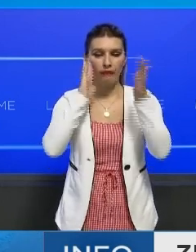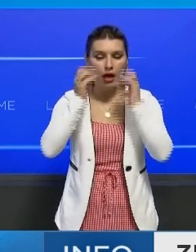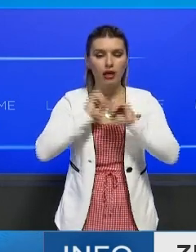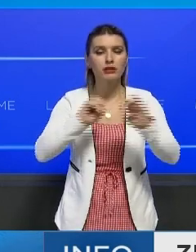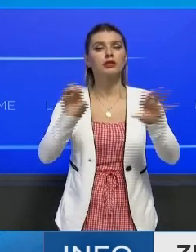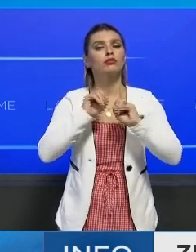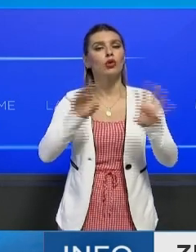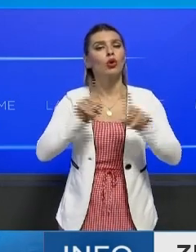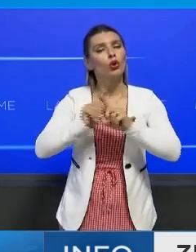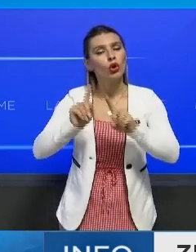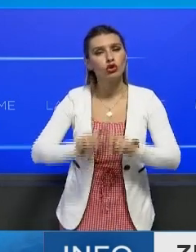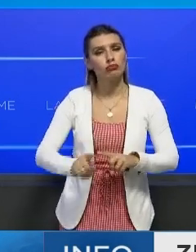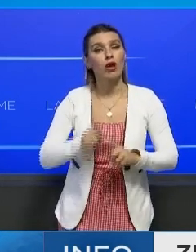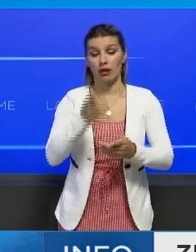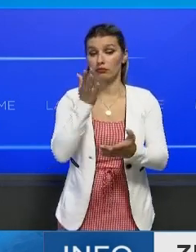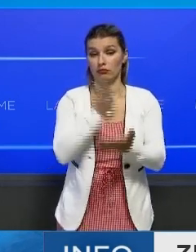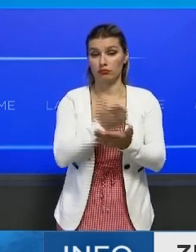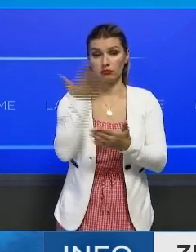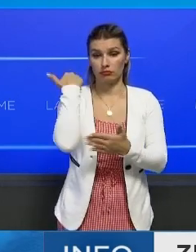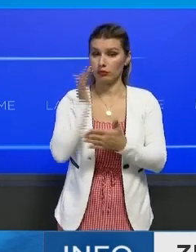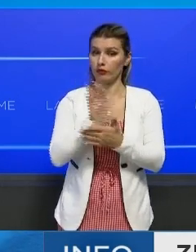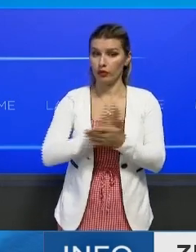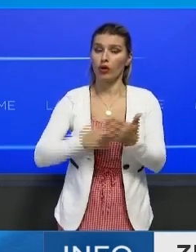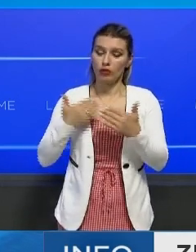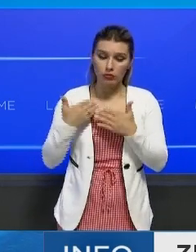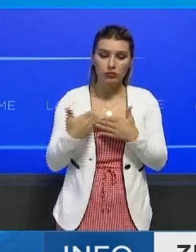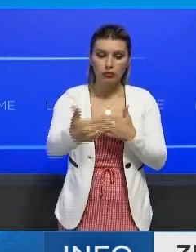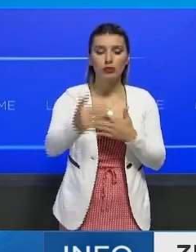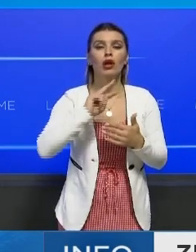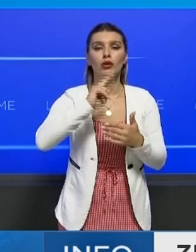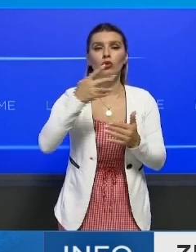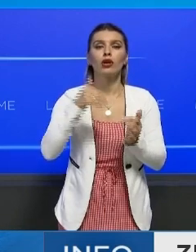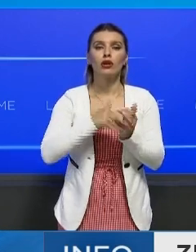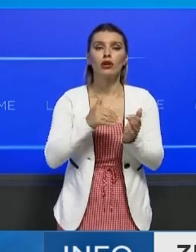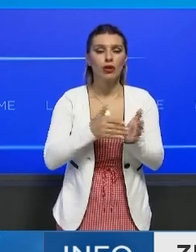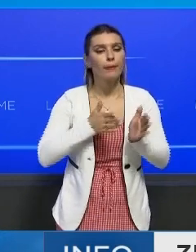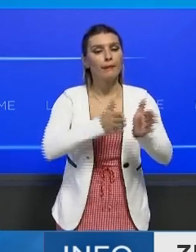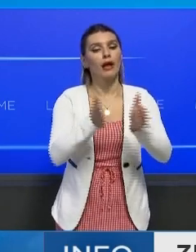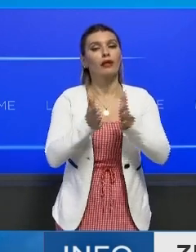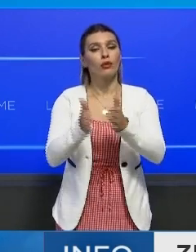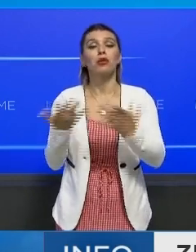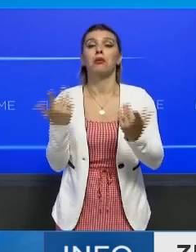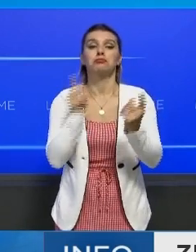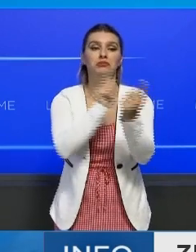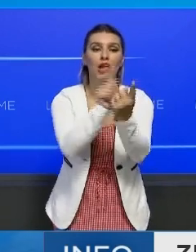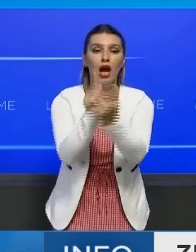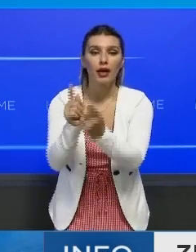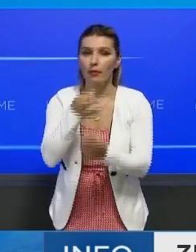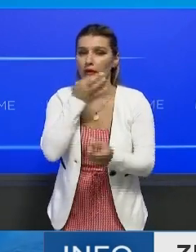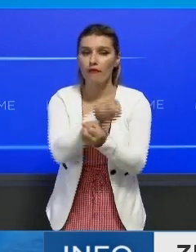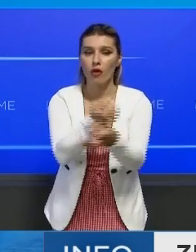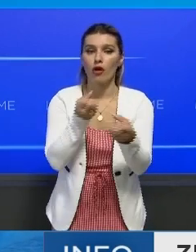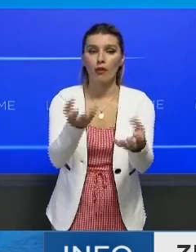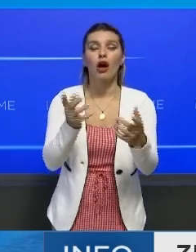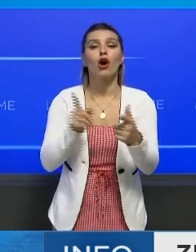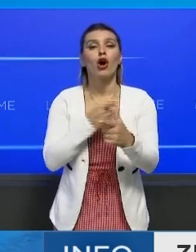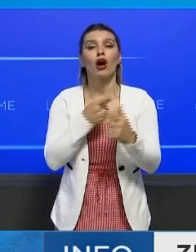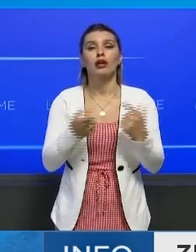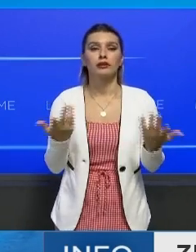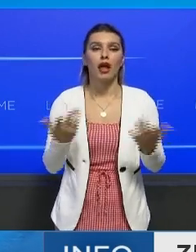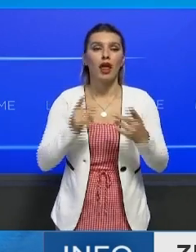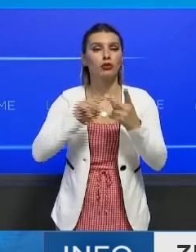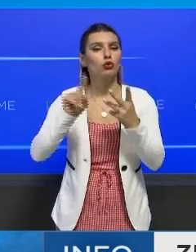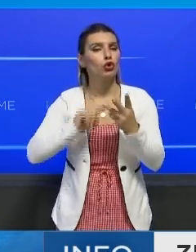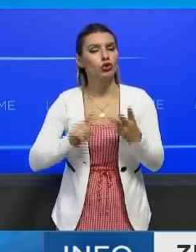kjo ka filluar dhe do të vazhdoj edhe në metoda të tjera, qoftë në takime me qytetar apo në takime derë më derë që i